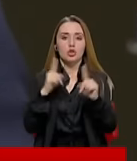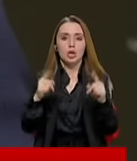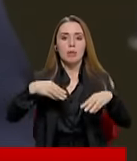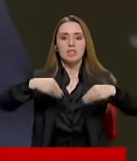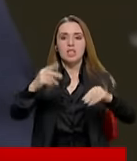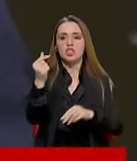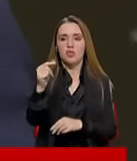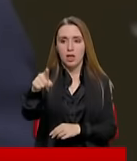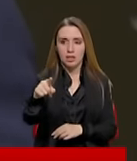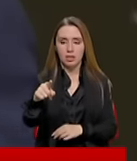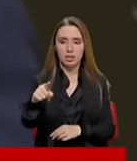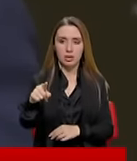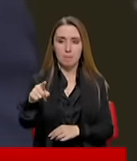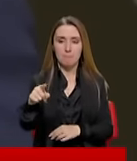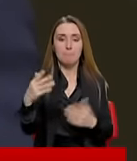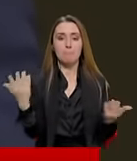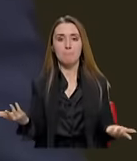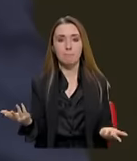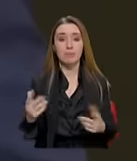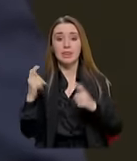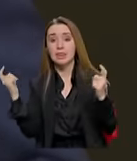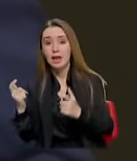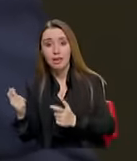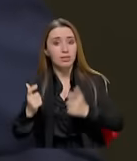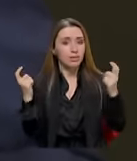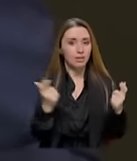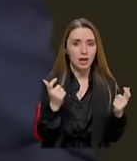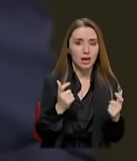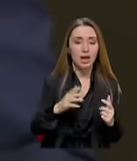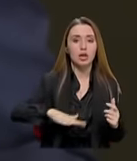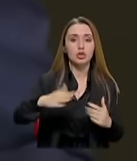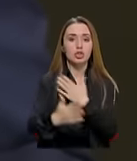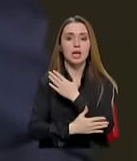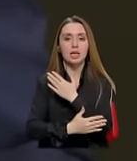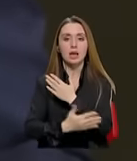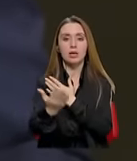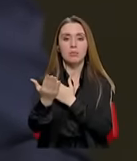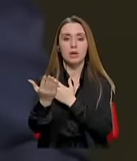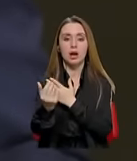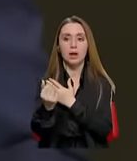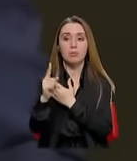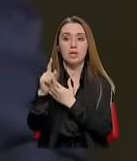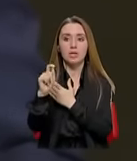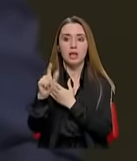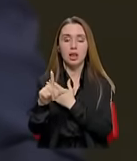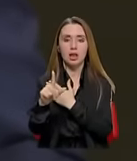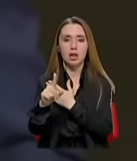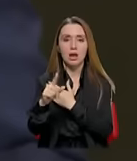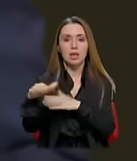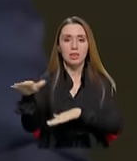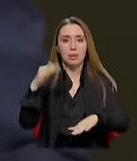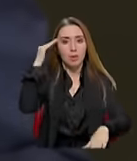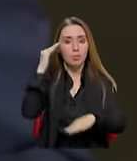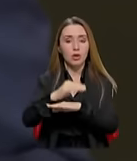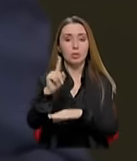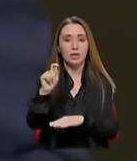satış fiyatları Evet yani nereden nereye düşmüş Ayrıca sosyal yardım alar tonu 1 lira deprem selere tonu